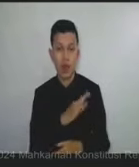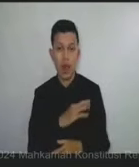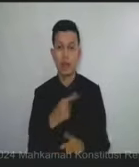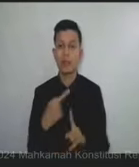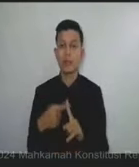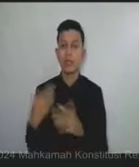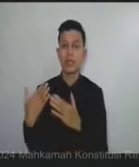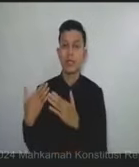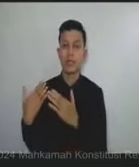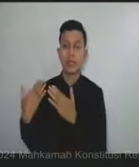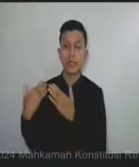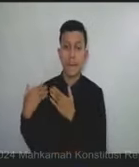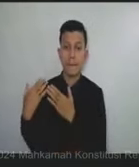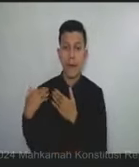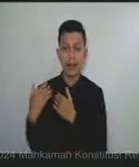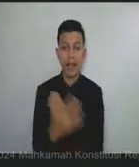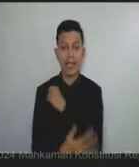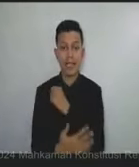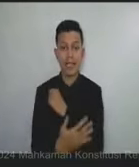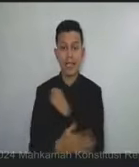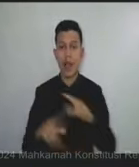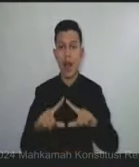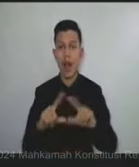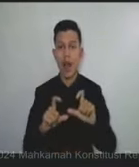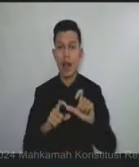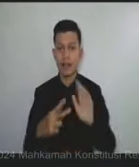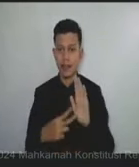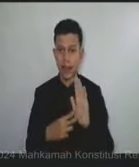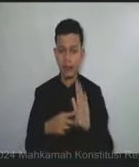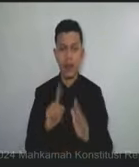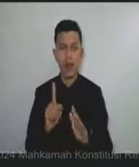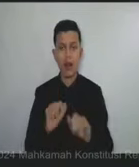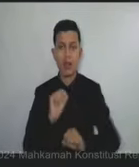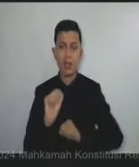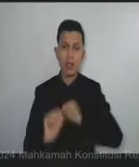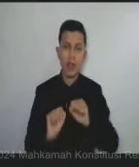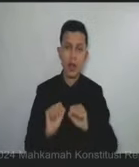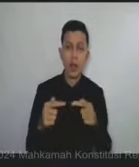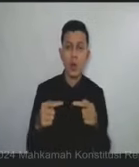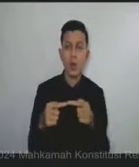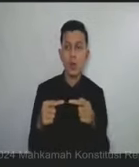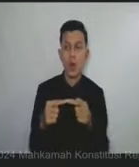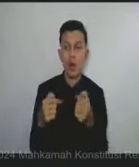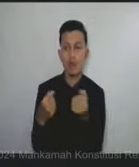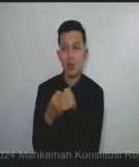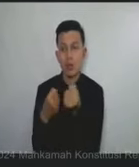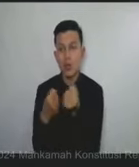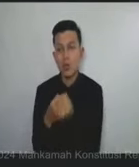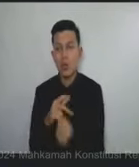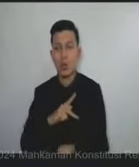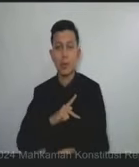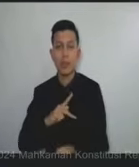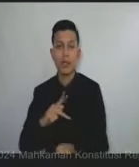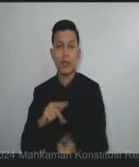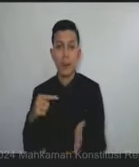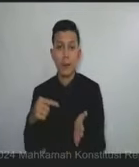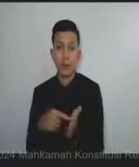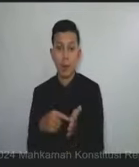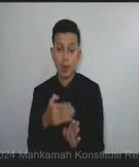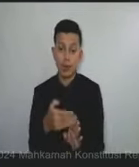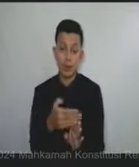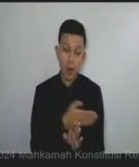dalam jabatan Negeri serta ASN untuk mengadakan kegiatan yang mengarah kepada keperpihakan terhadap peserta pemilu sebelum selama dan